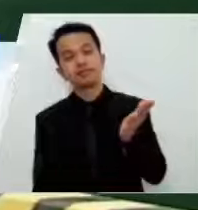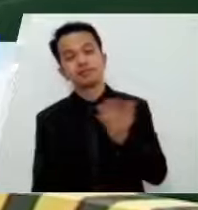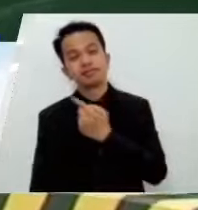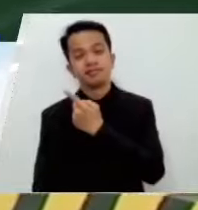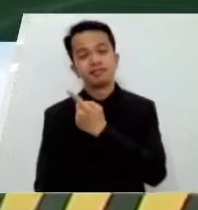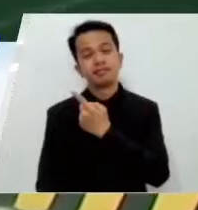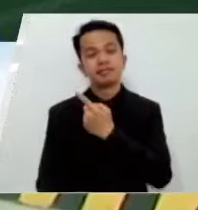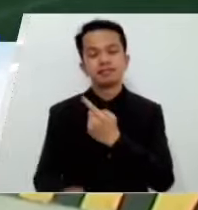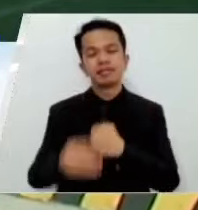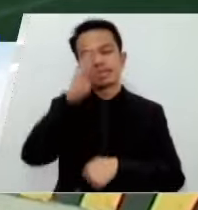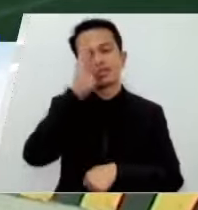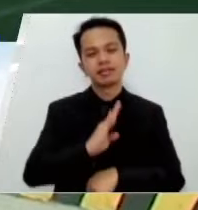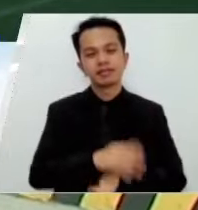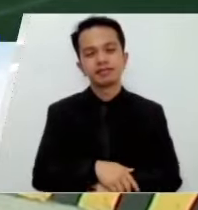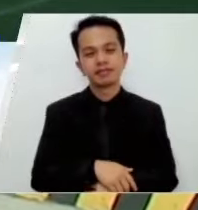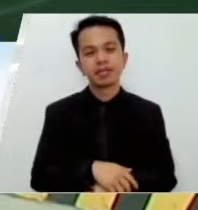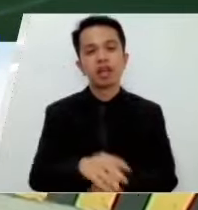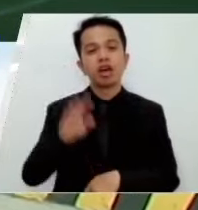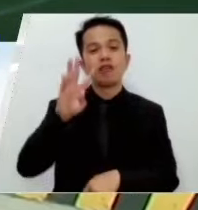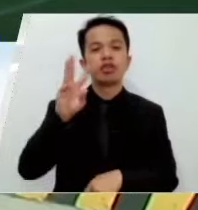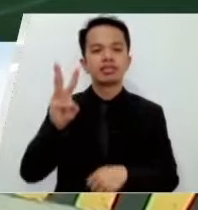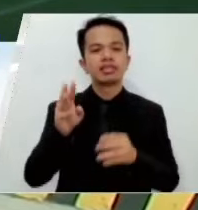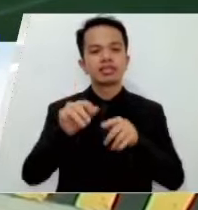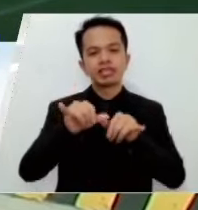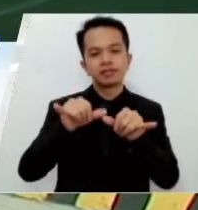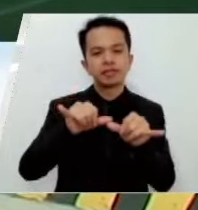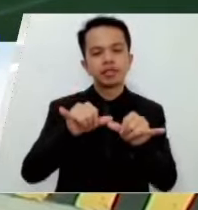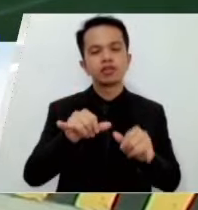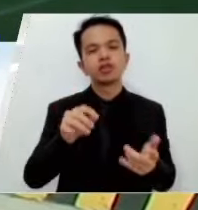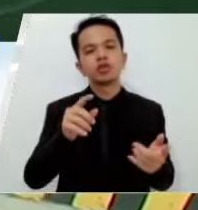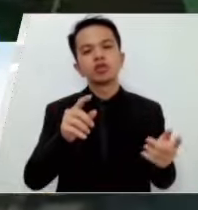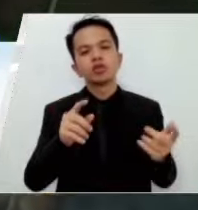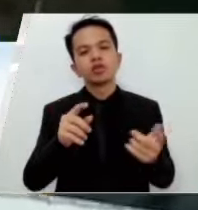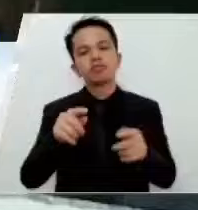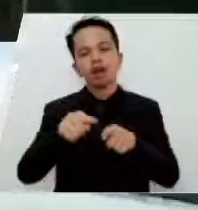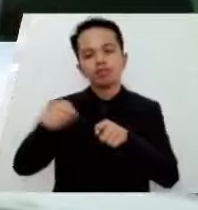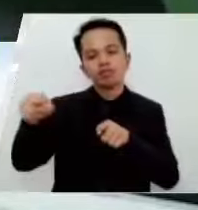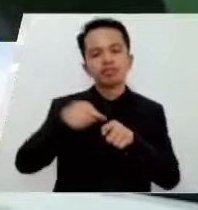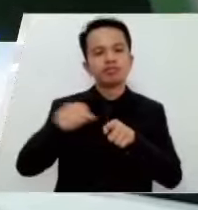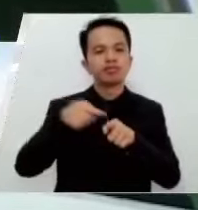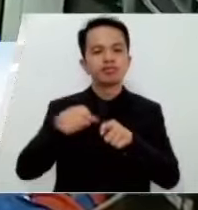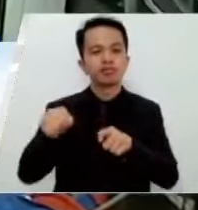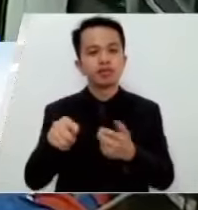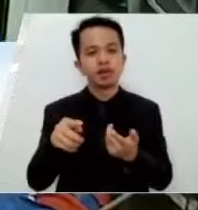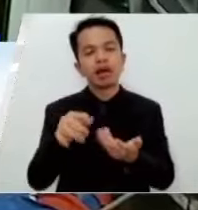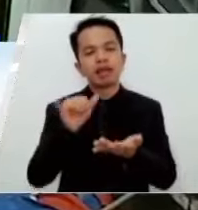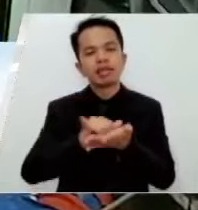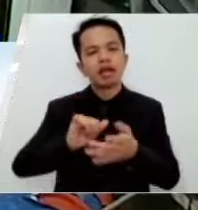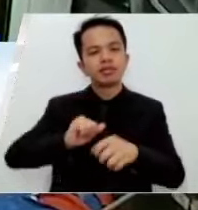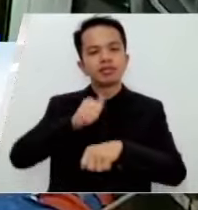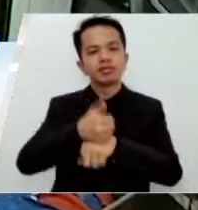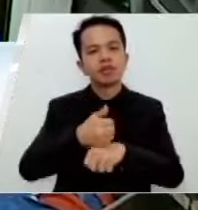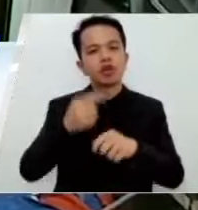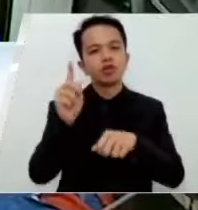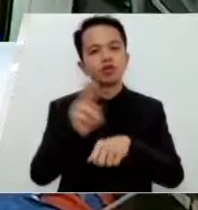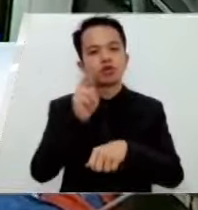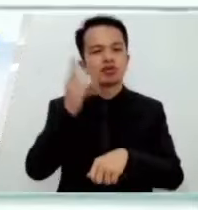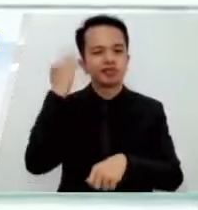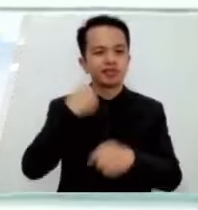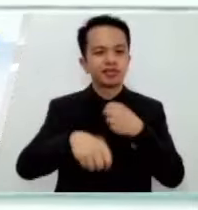46 meters ang haba at 7.29 meters ang lapad ng Unayza May 4 na inumpisahang gamitin itong nakarang taon para